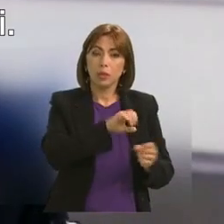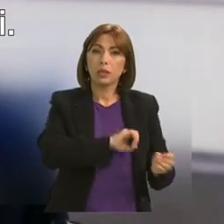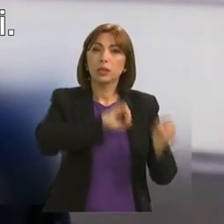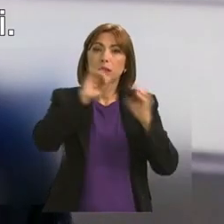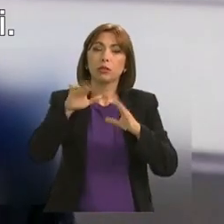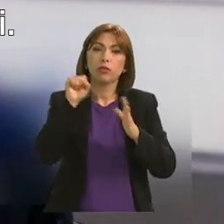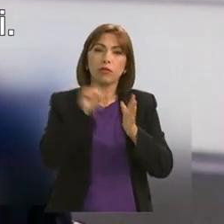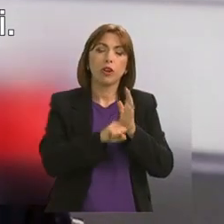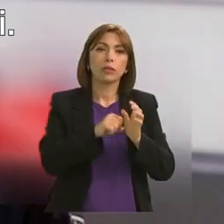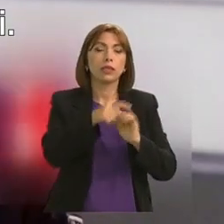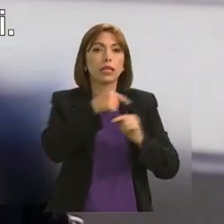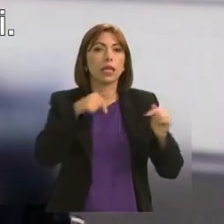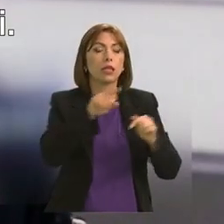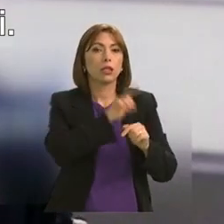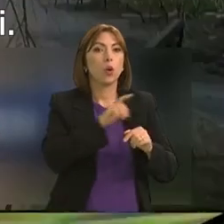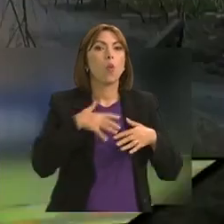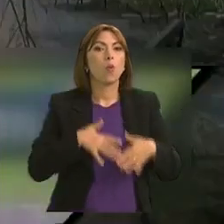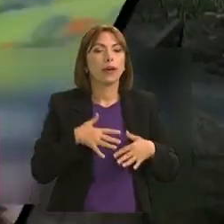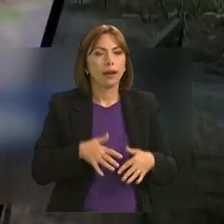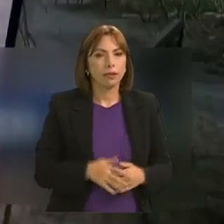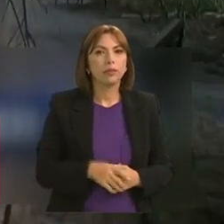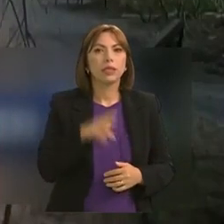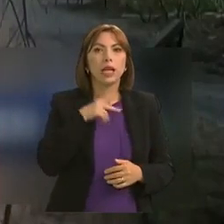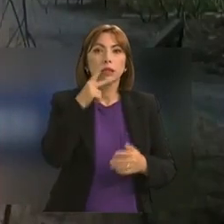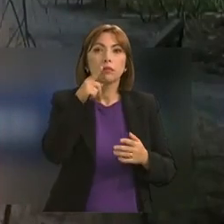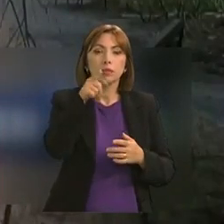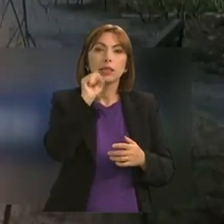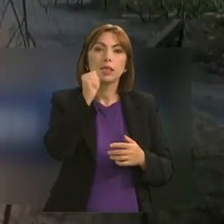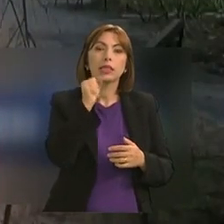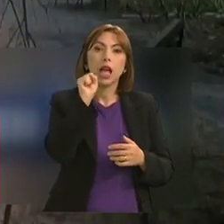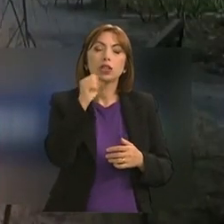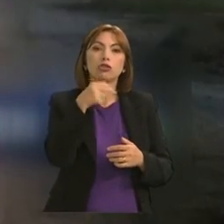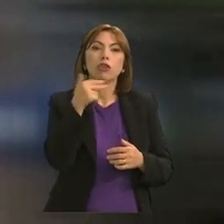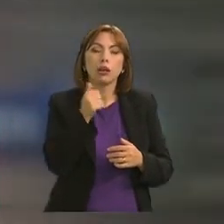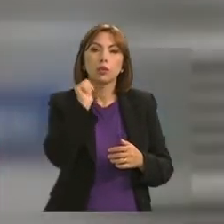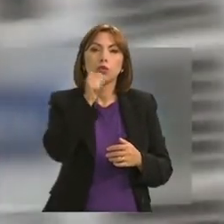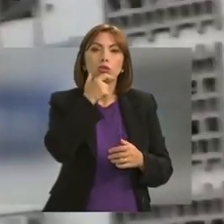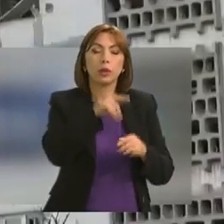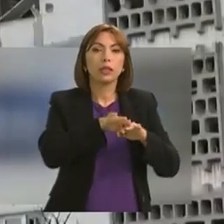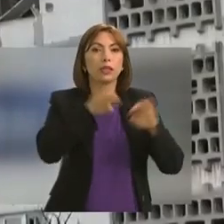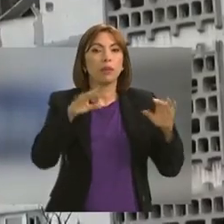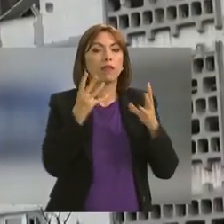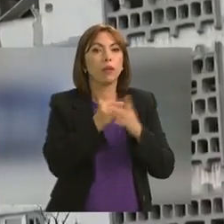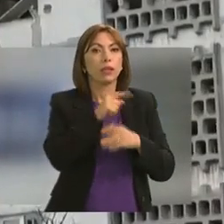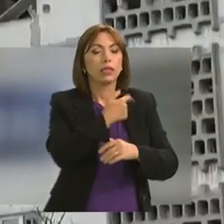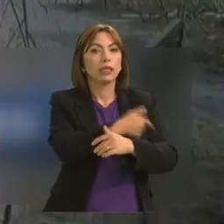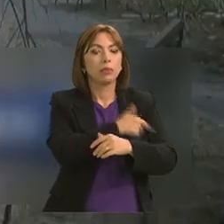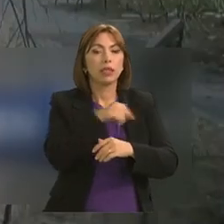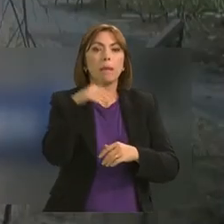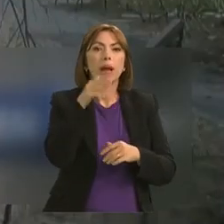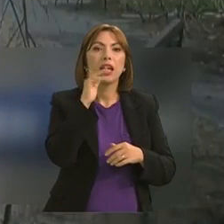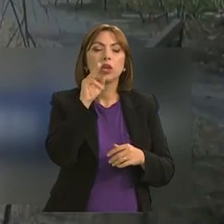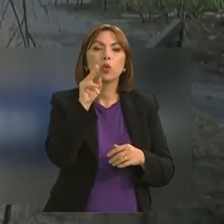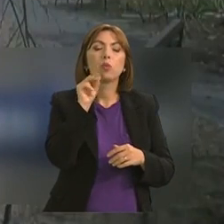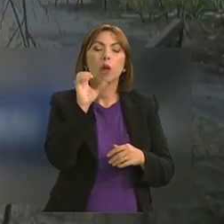taken forcefully from the territory of Ukraine. Este cazul lui Sasha, în vârstă de 11 ani, separat de familia lui în spitalul din Mariupol în